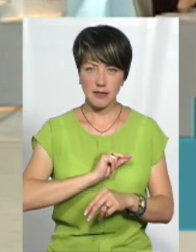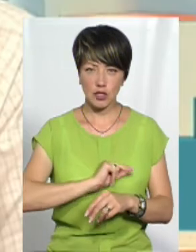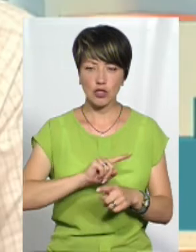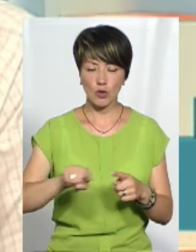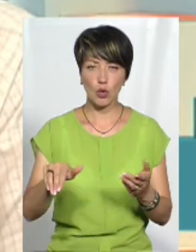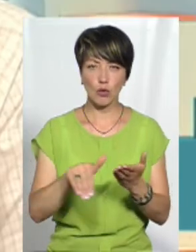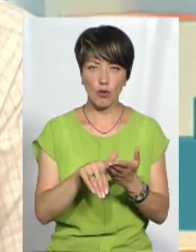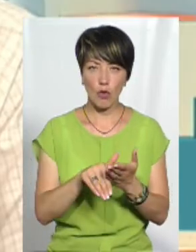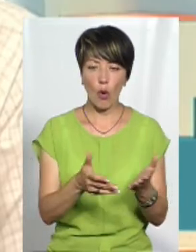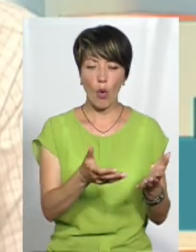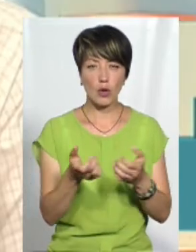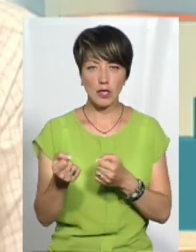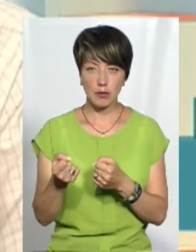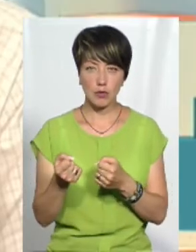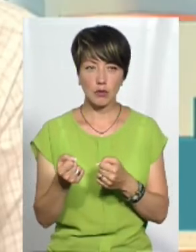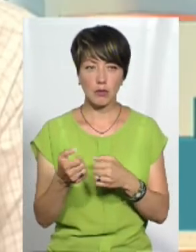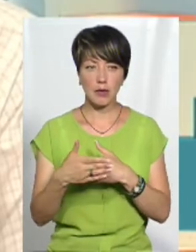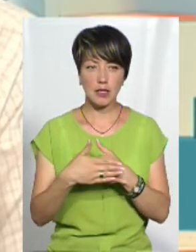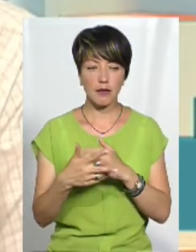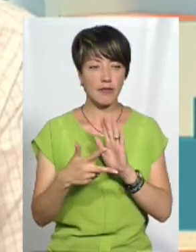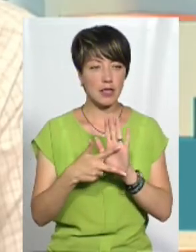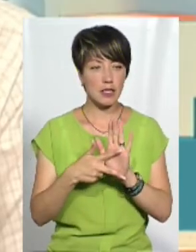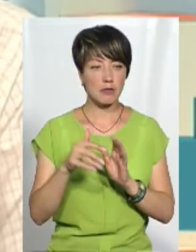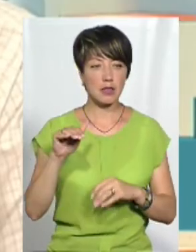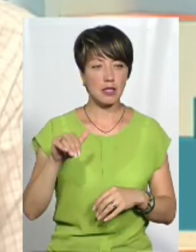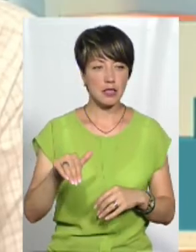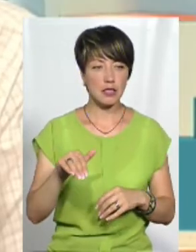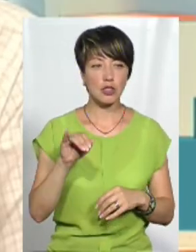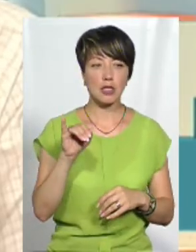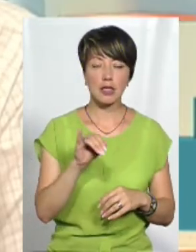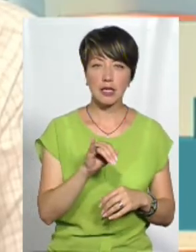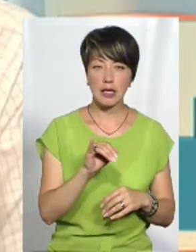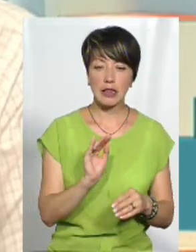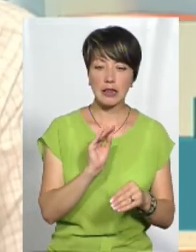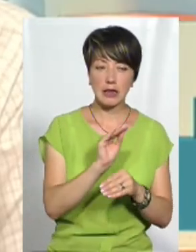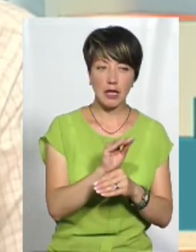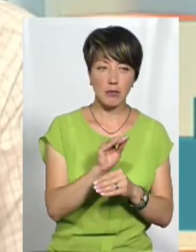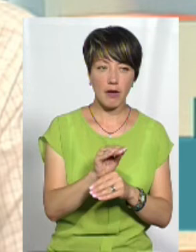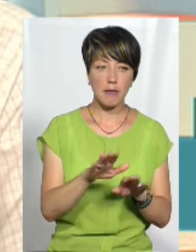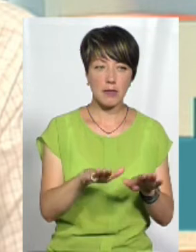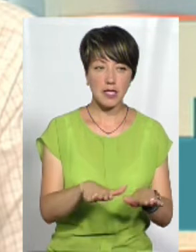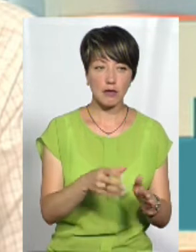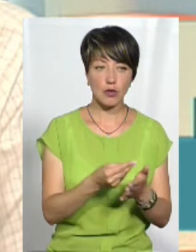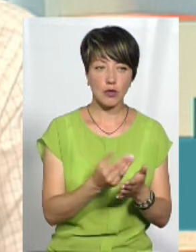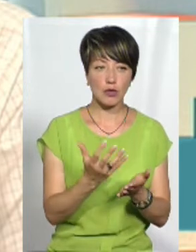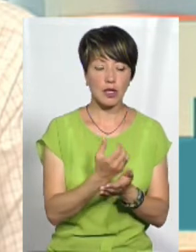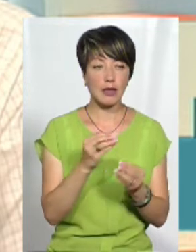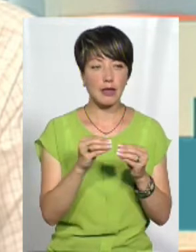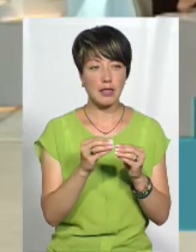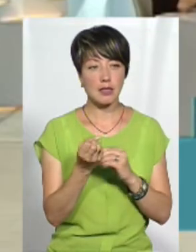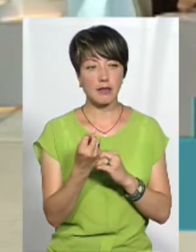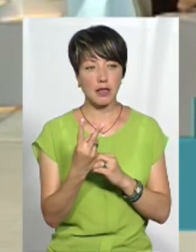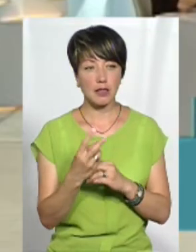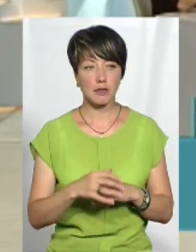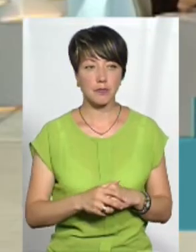працівники швидкої отримують десь близько 8 тисяч, і з надбавками з місцевого бюджету виходять отих